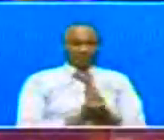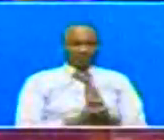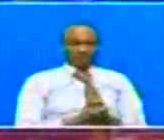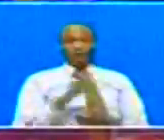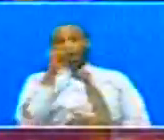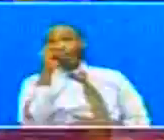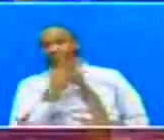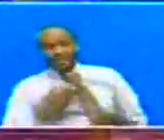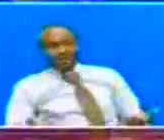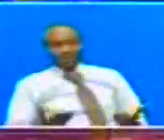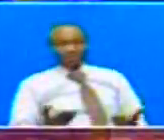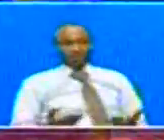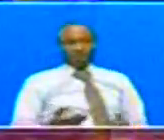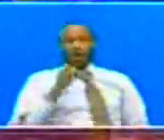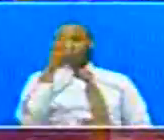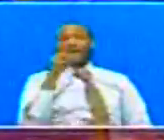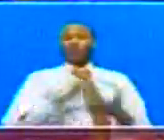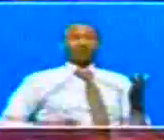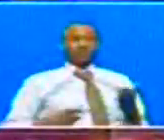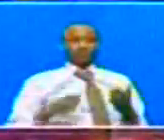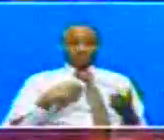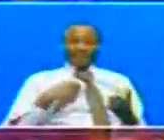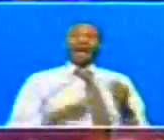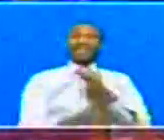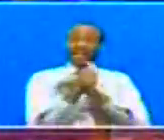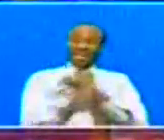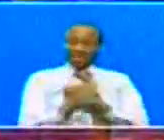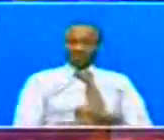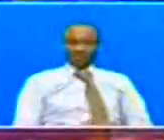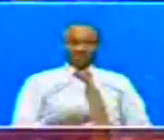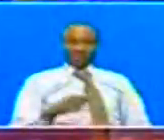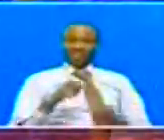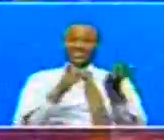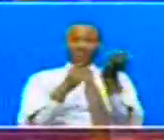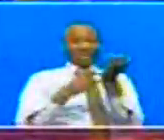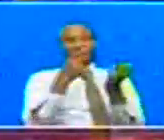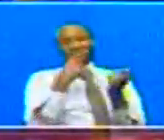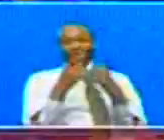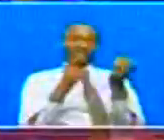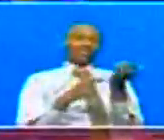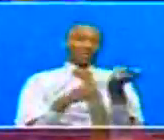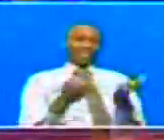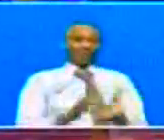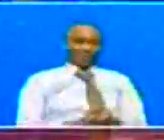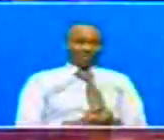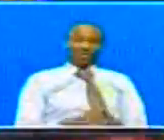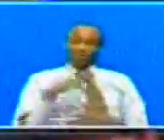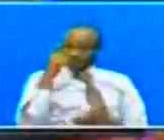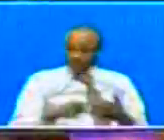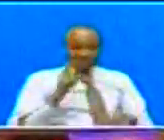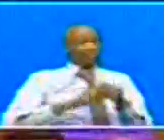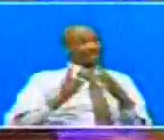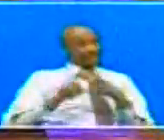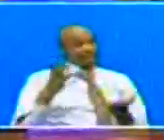my in Swahili? Unasema oh my kwa safari, unasema hatari, ama unasema jambo ya kukimbia. Unajua ile jambo ya